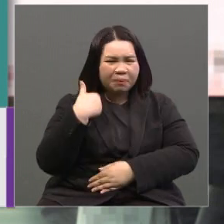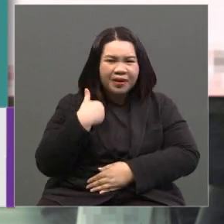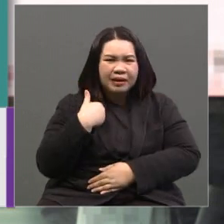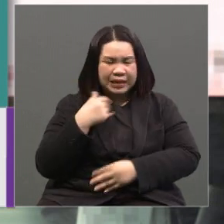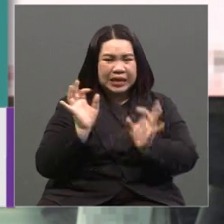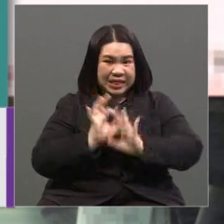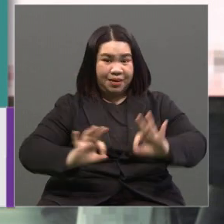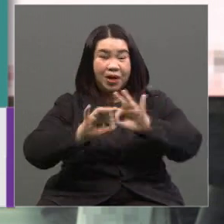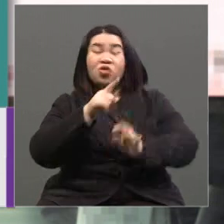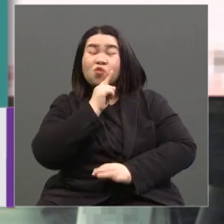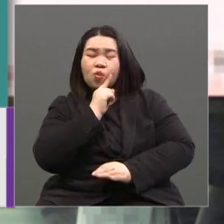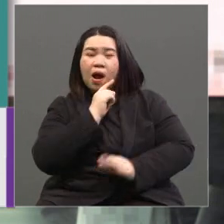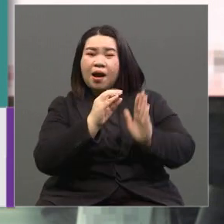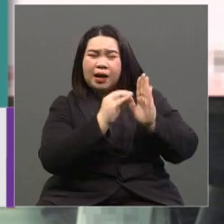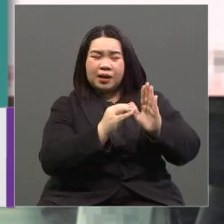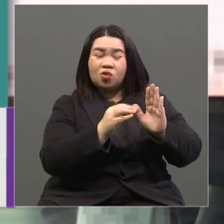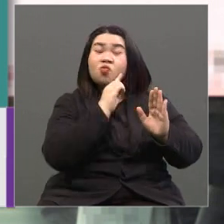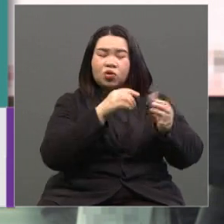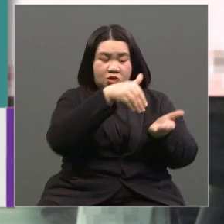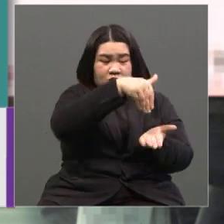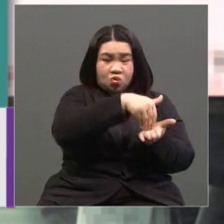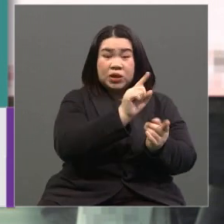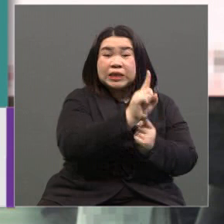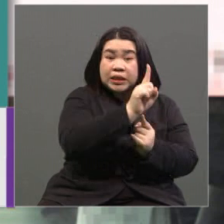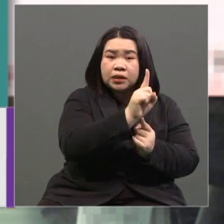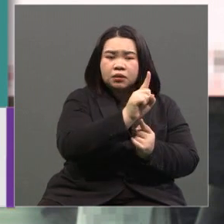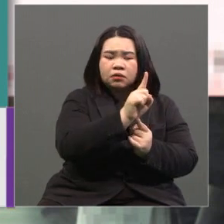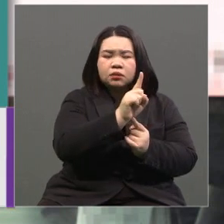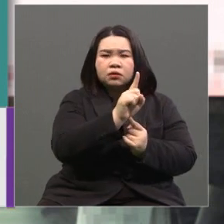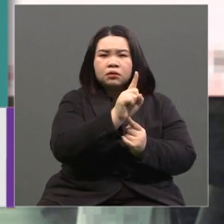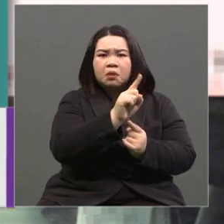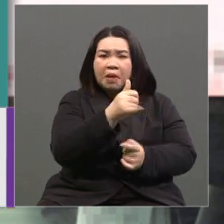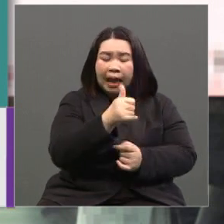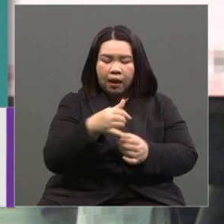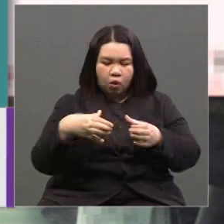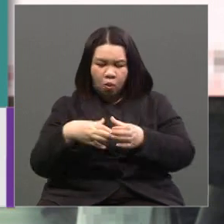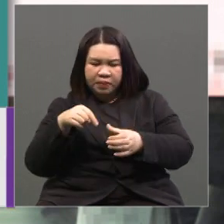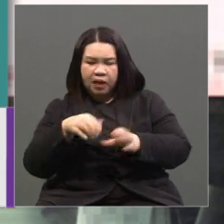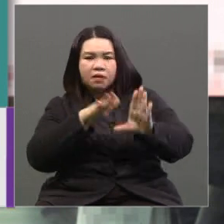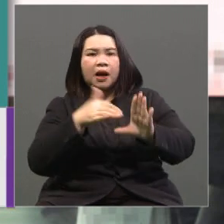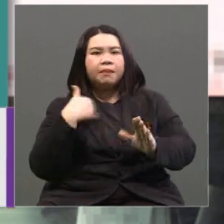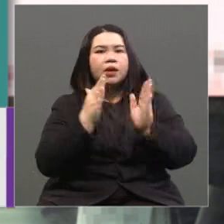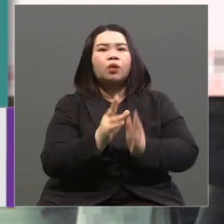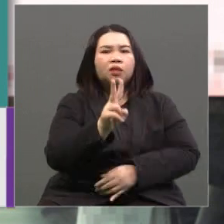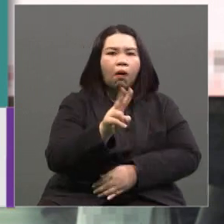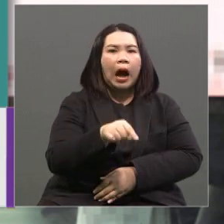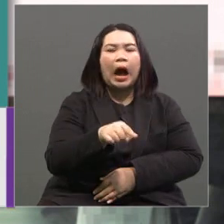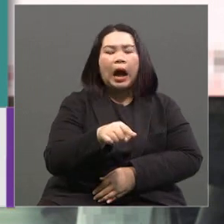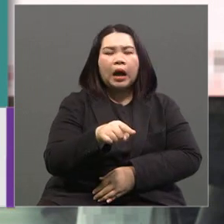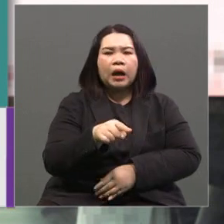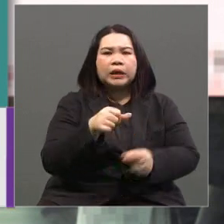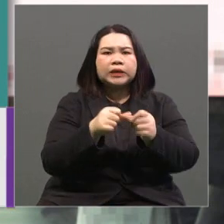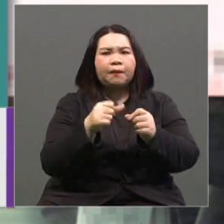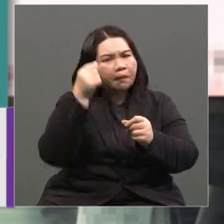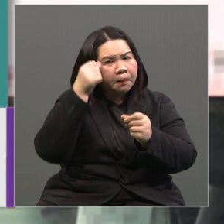ความว่าสมมุติเขต 1เขต 2หยุดพักเดียวกันหมายเลขที่จับได้ก็อาจจะคนละหมายเลขหรือว่าคนละเบอร์นั่นเองเพราะฉะนั้นเอา